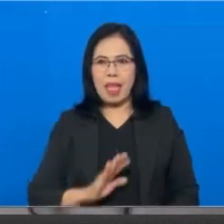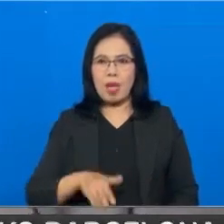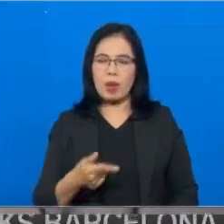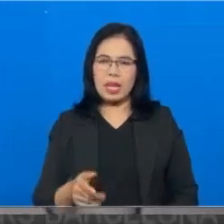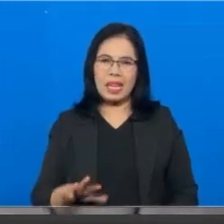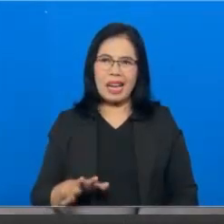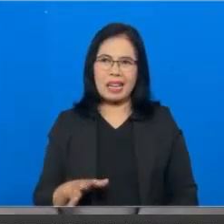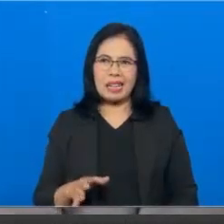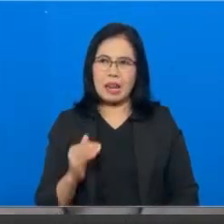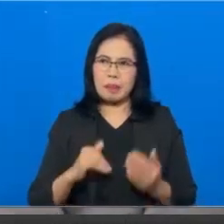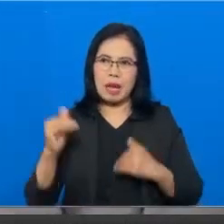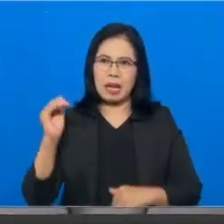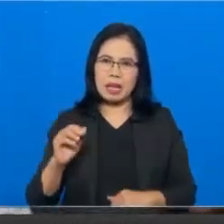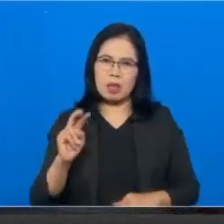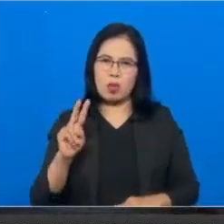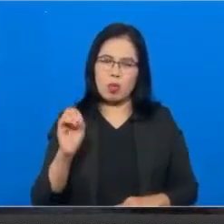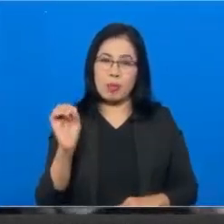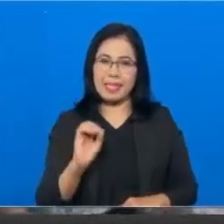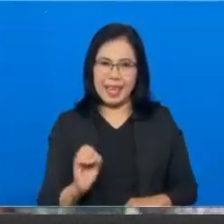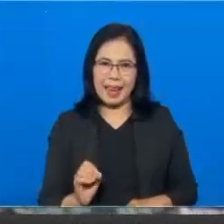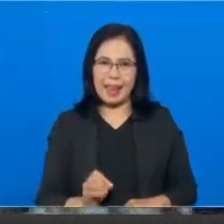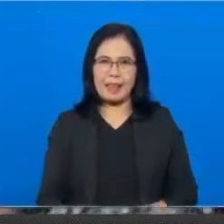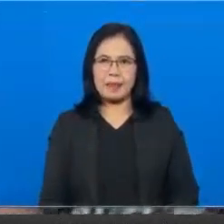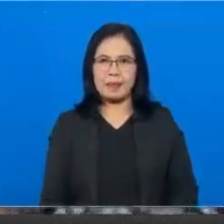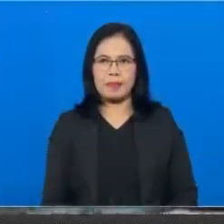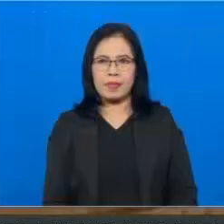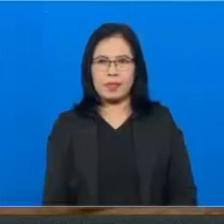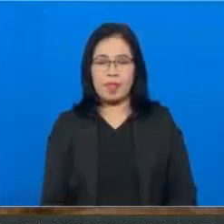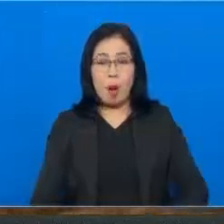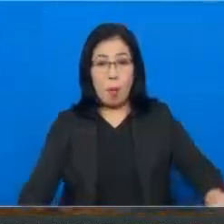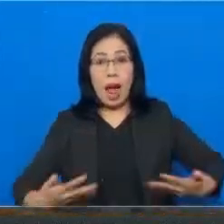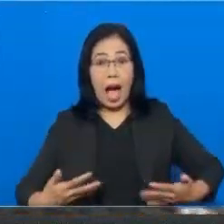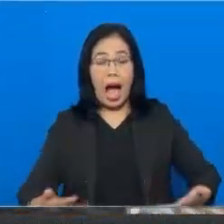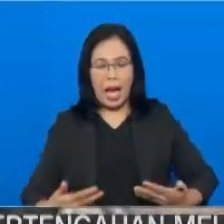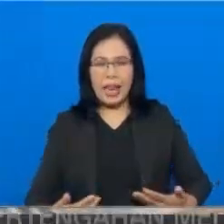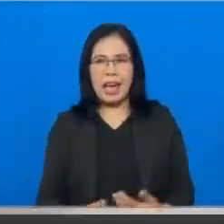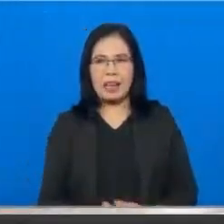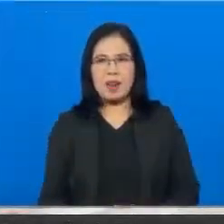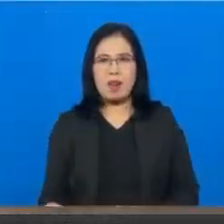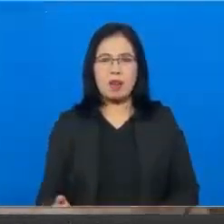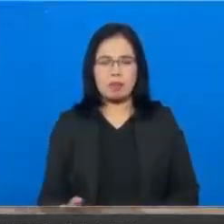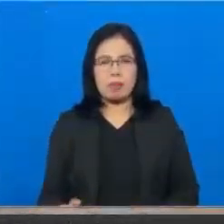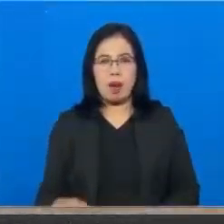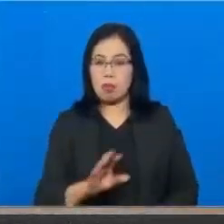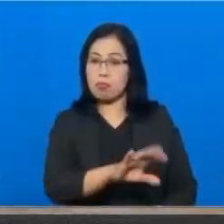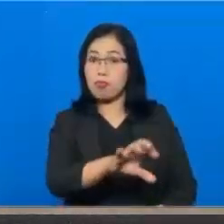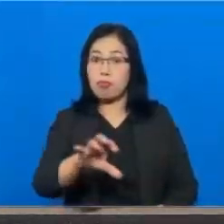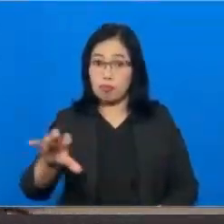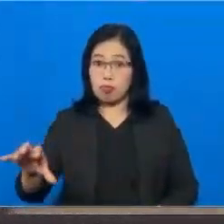sekitar peningkatan 20% gitu. Untuk pelanggannya tak hanya dari Pulau Jawa, namun sudah ke Bali hingga